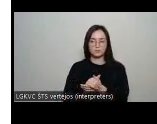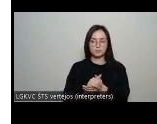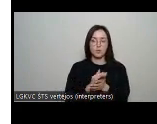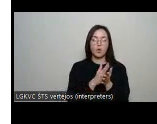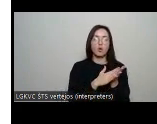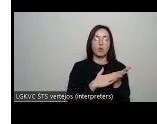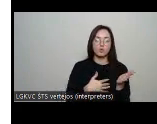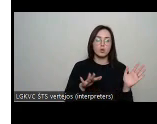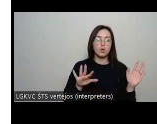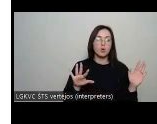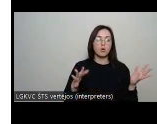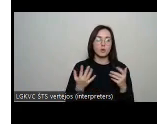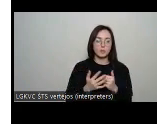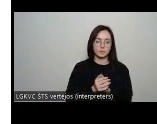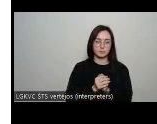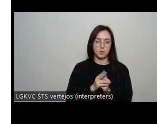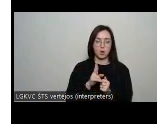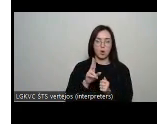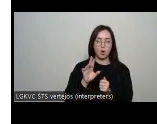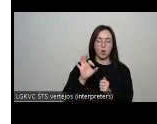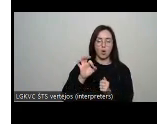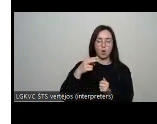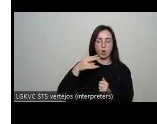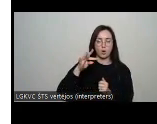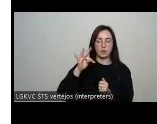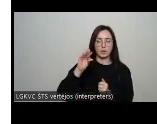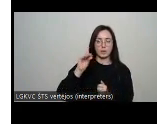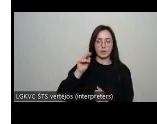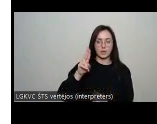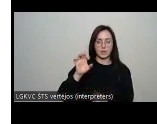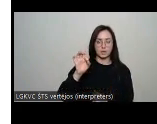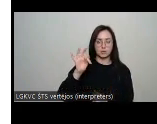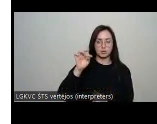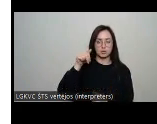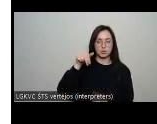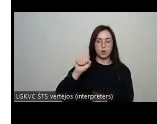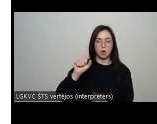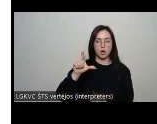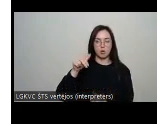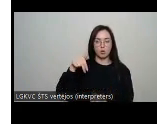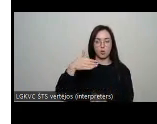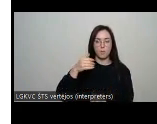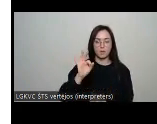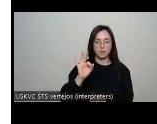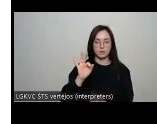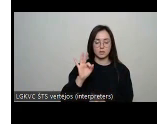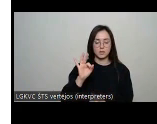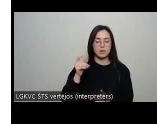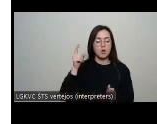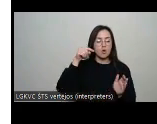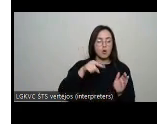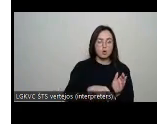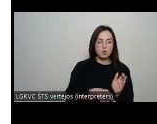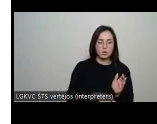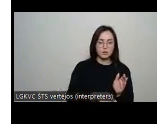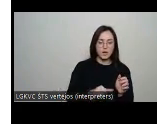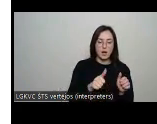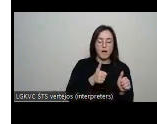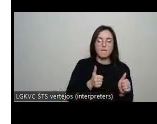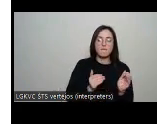eina kontekstualumas. Tai yra mokymosi turinys, kuris yra susijęs su kontekstais, kurie